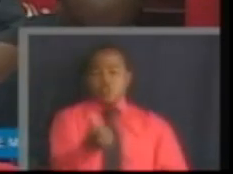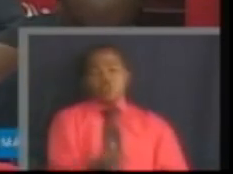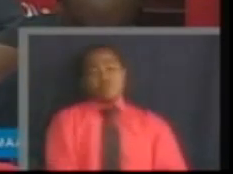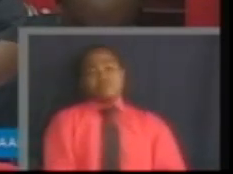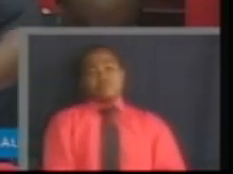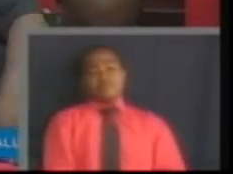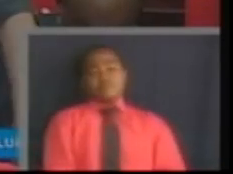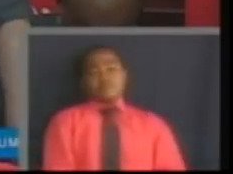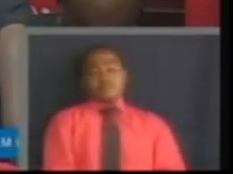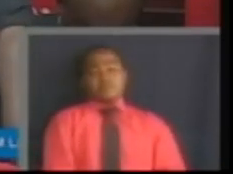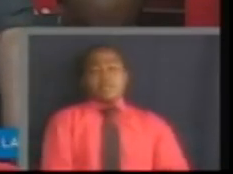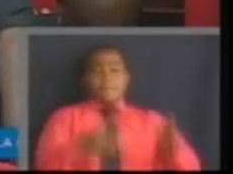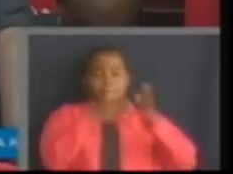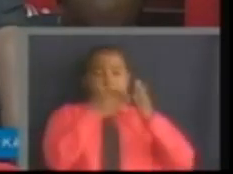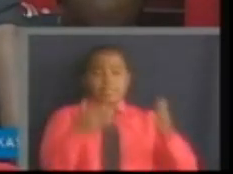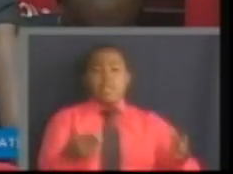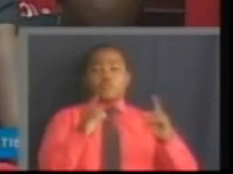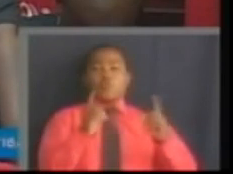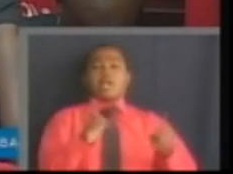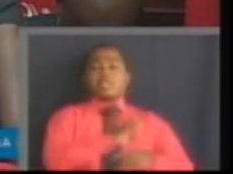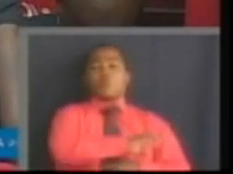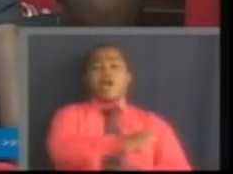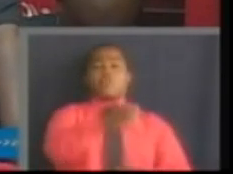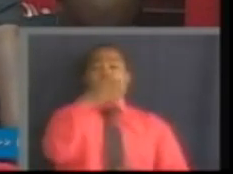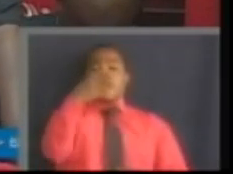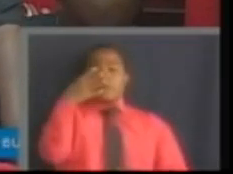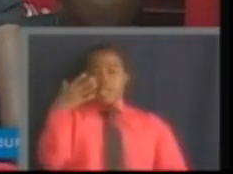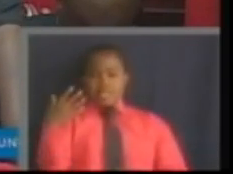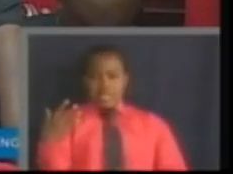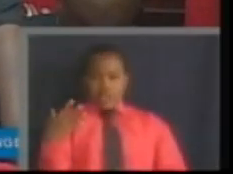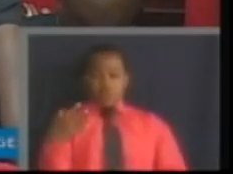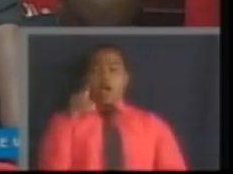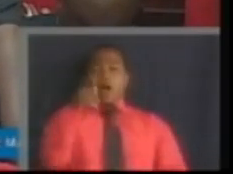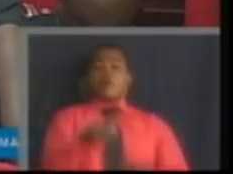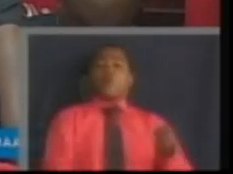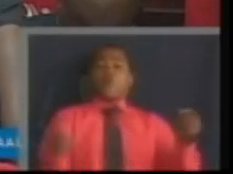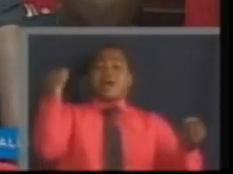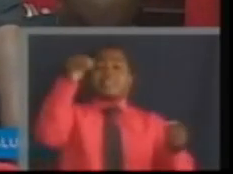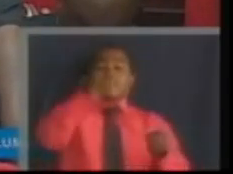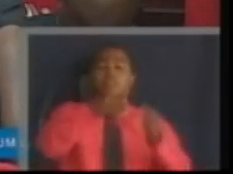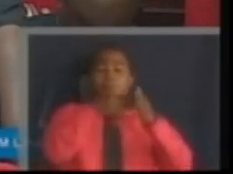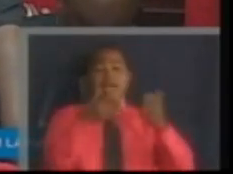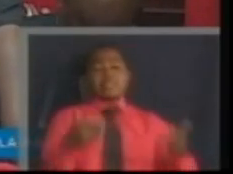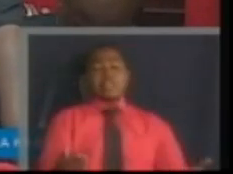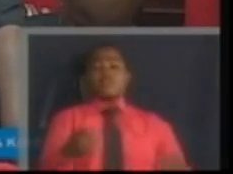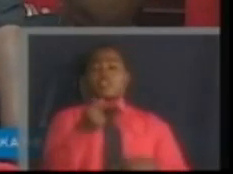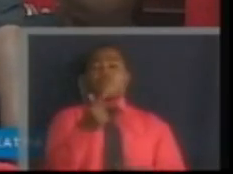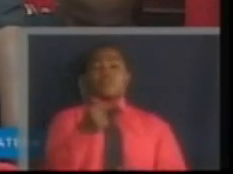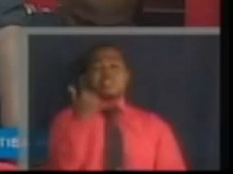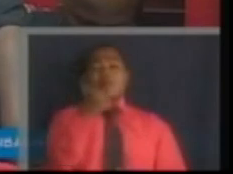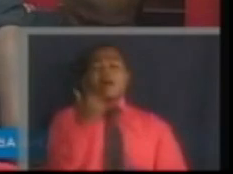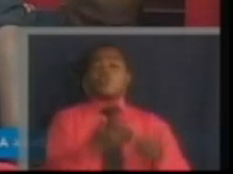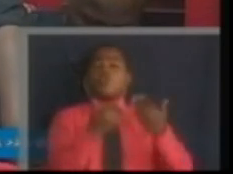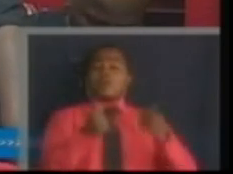Hapa napozungumza walimu 1045 waliopaswa kupanda daraja mwaka huu wa fedha hawajapanda kwa sababu fedha hakuna.